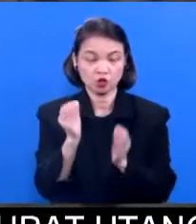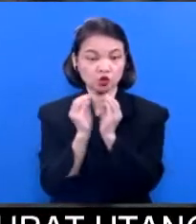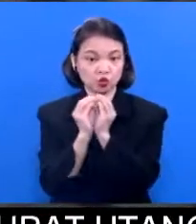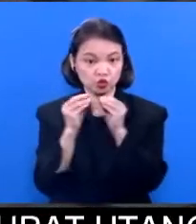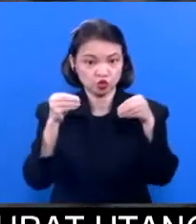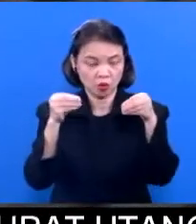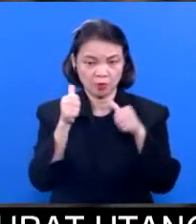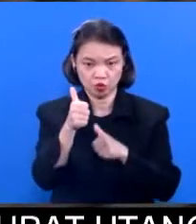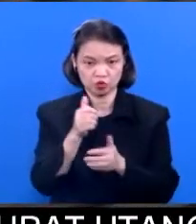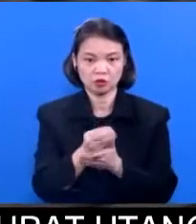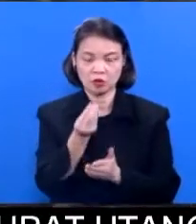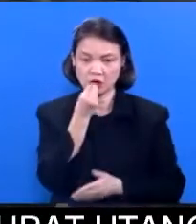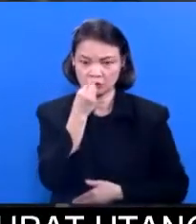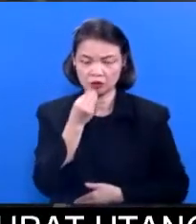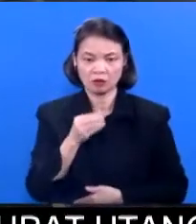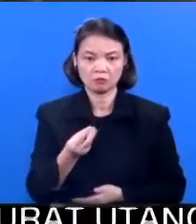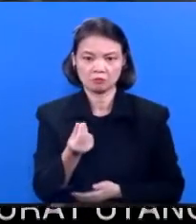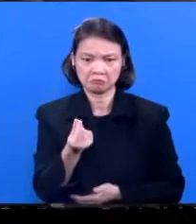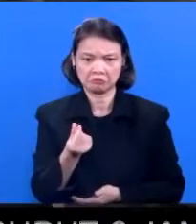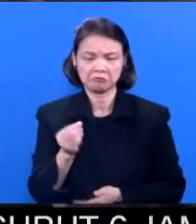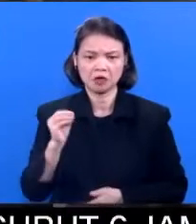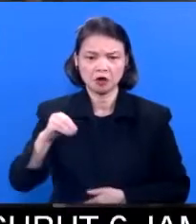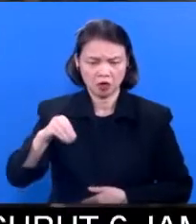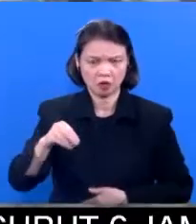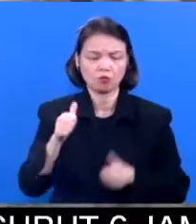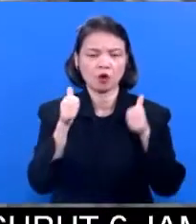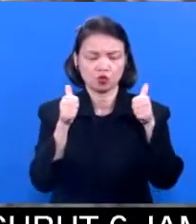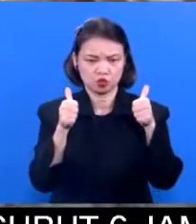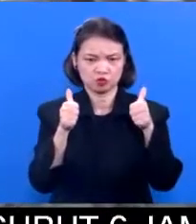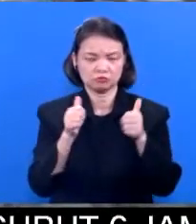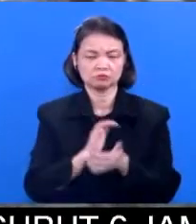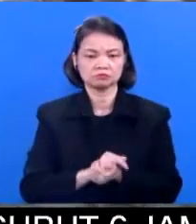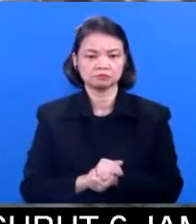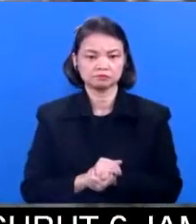harga pakan bisa terjangkau. Kartika Bagus, Boyolali, Jawa Tengah.